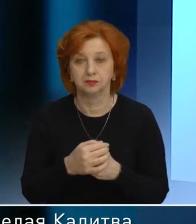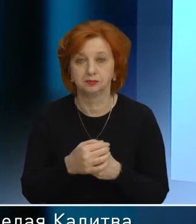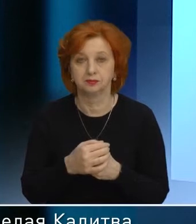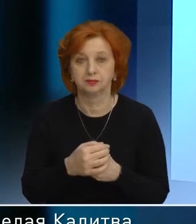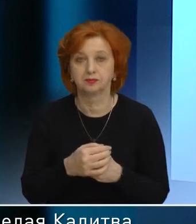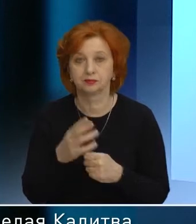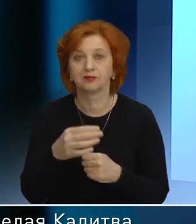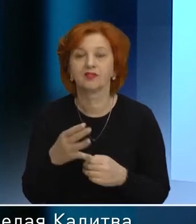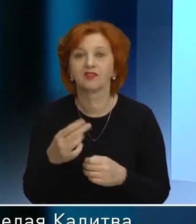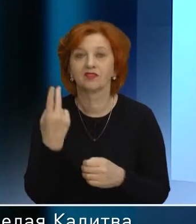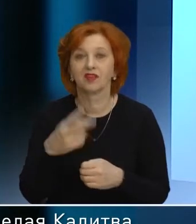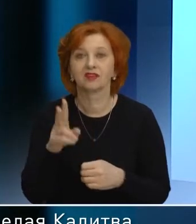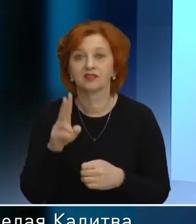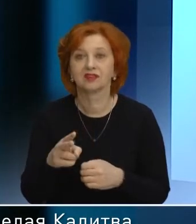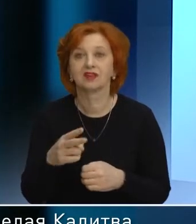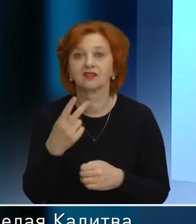В